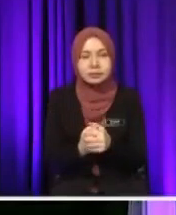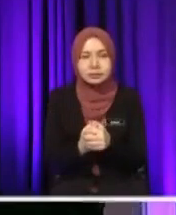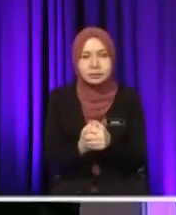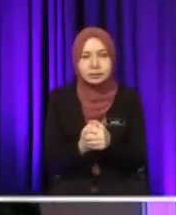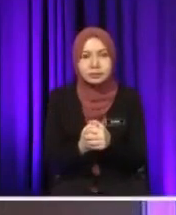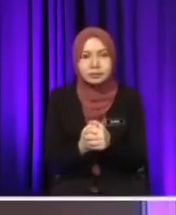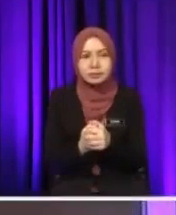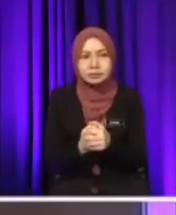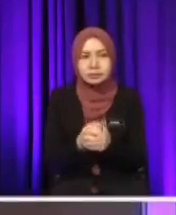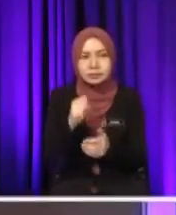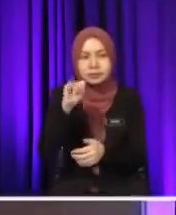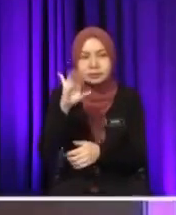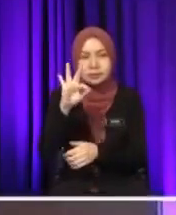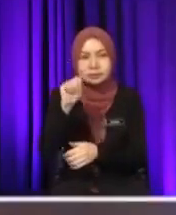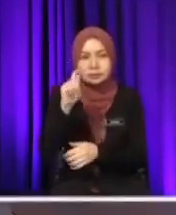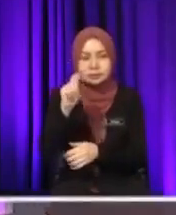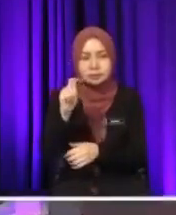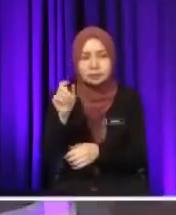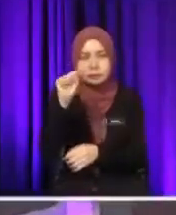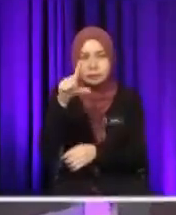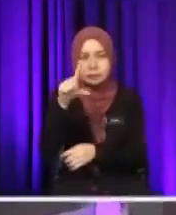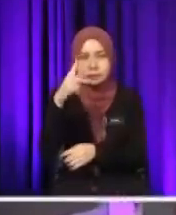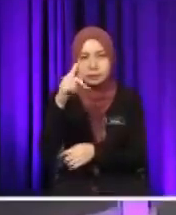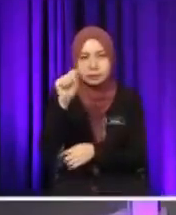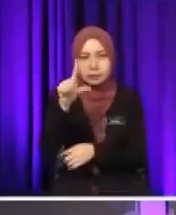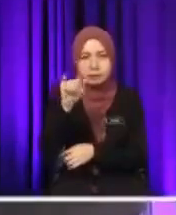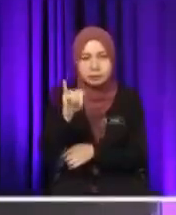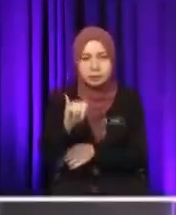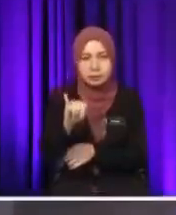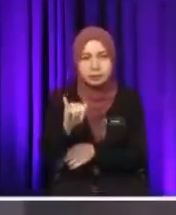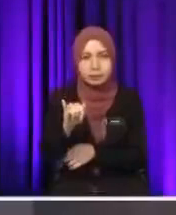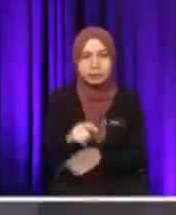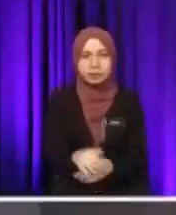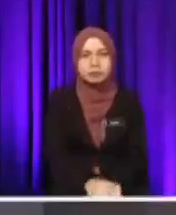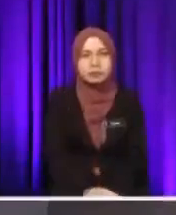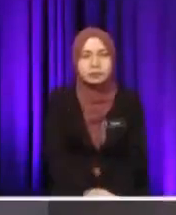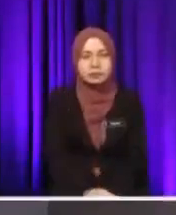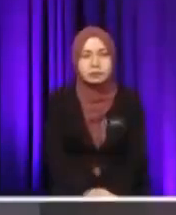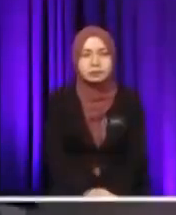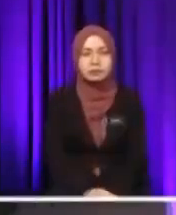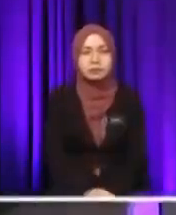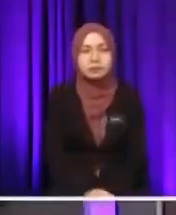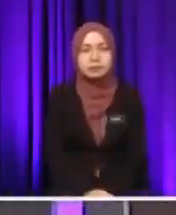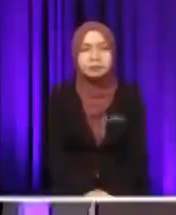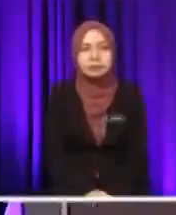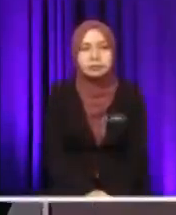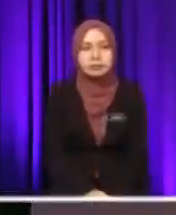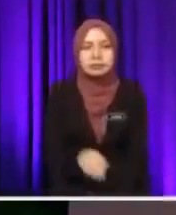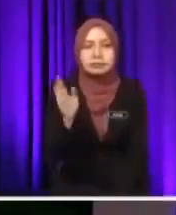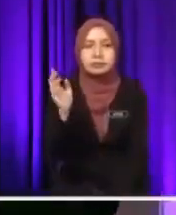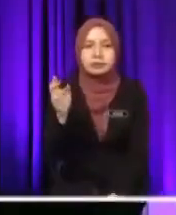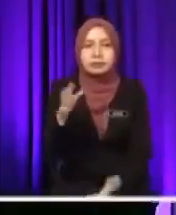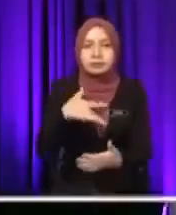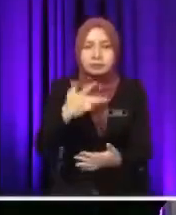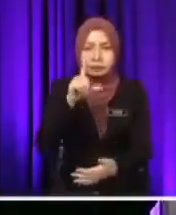Okay. Alright. So, kita nak ambil satu sabun. Adam, tolong bukakan satu sabun ni. Okey, dan